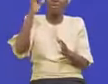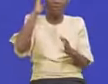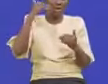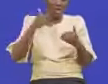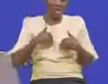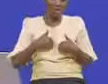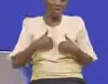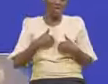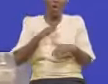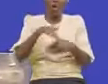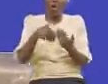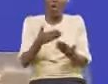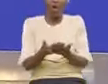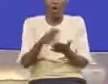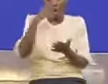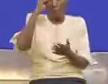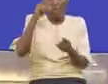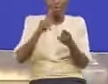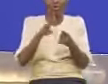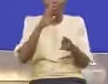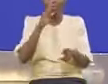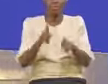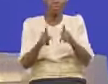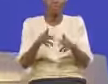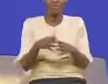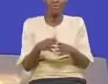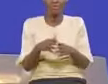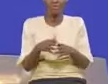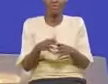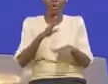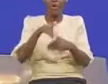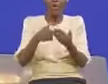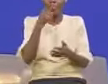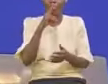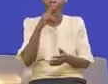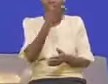Ela be ohala mo domo. Amo kata yo la fi egbe.